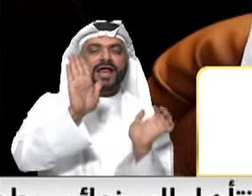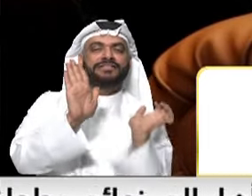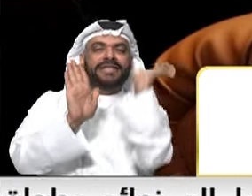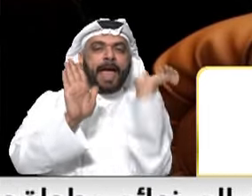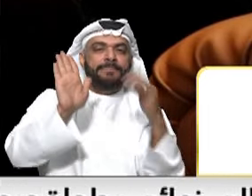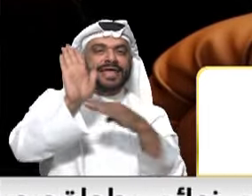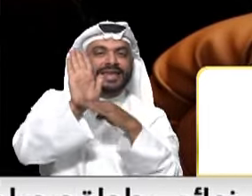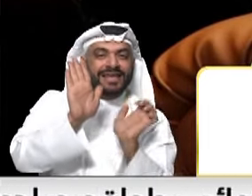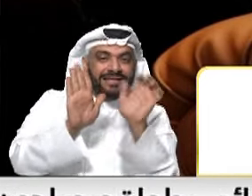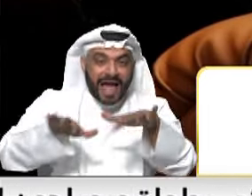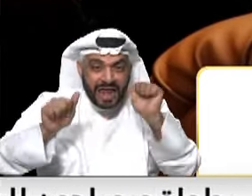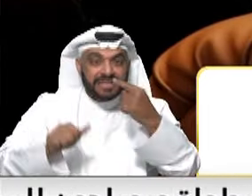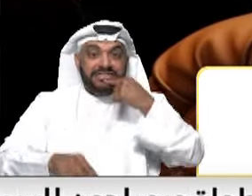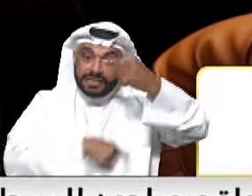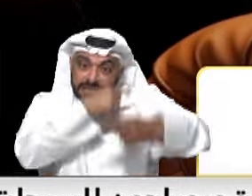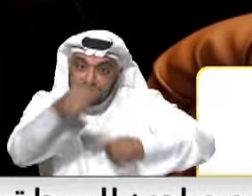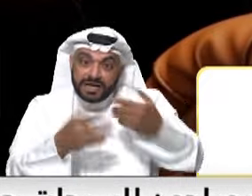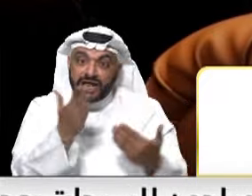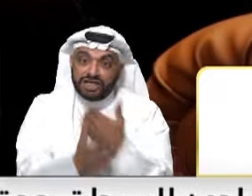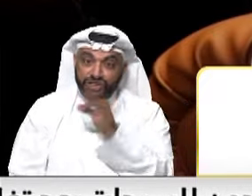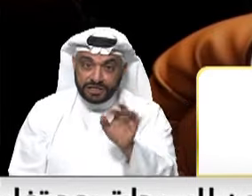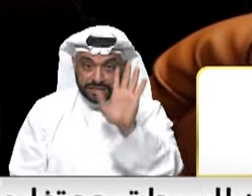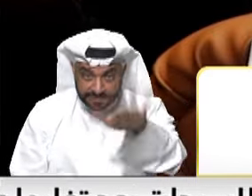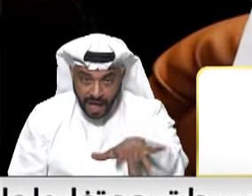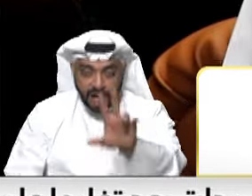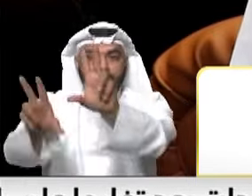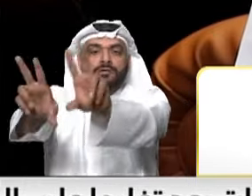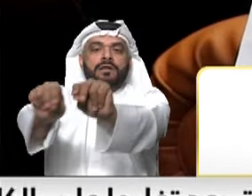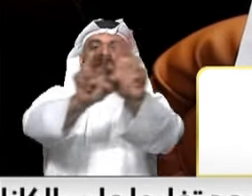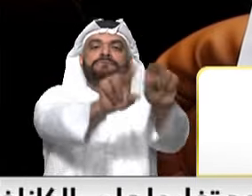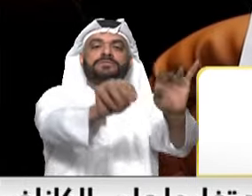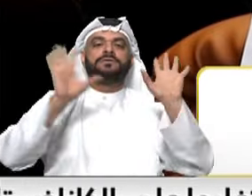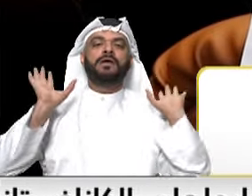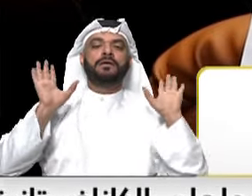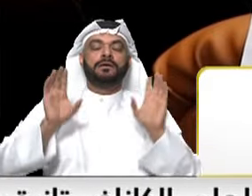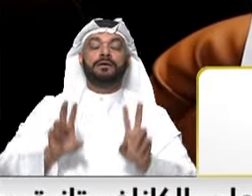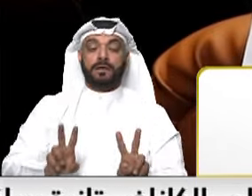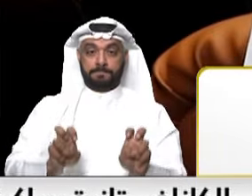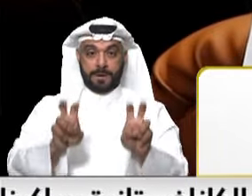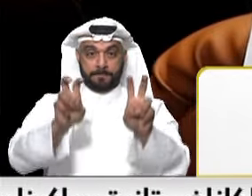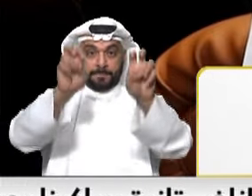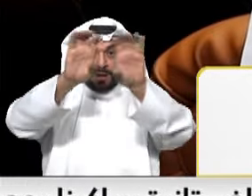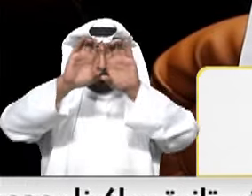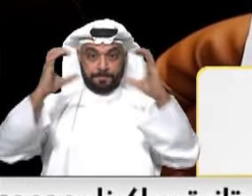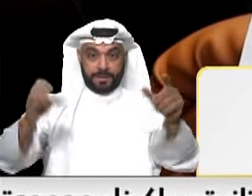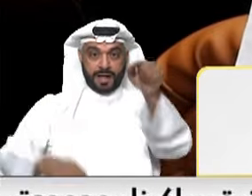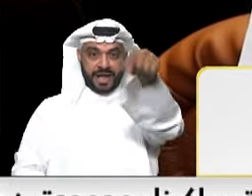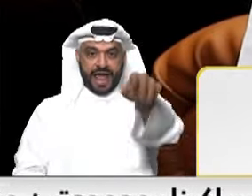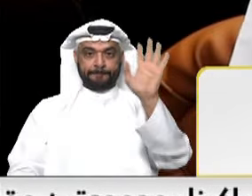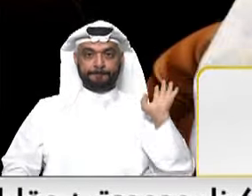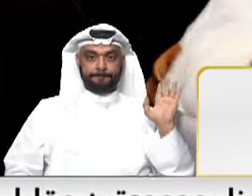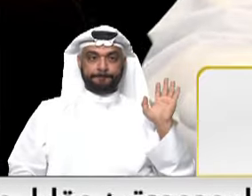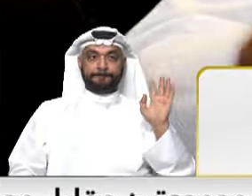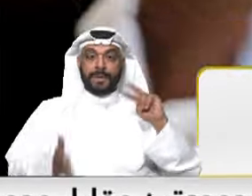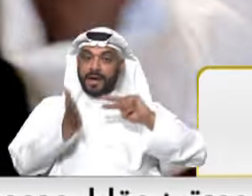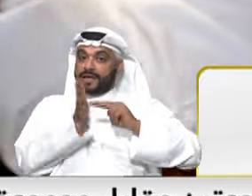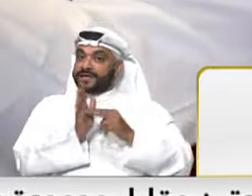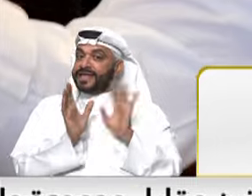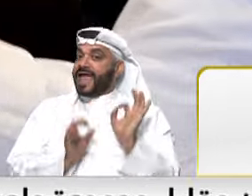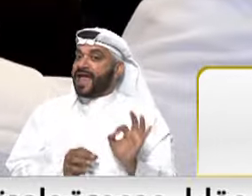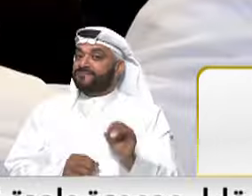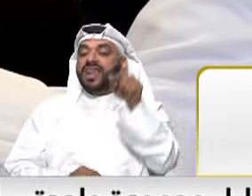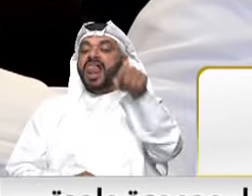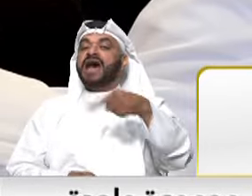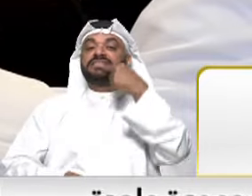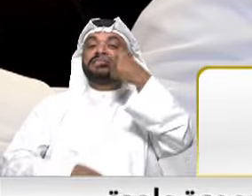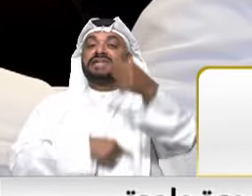إذا أهمل المشروع خلينا عطيتني أنت شهادة بخمس سنين، إنزين عند خمس سنين كنت ما تفحص العقار مالي، وقد يكون أنا ما جددت مع الشركة